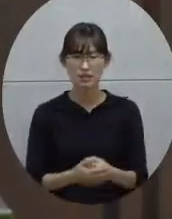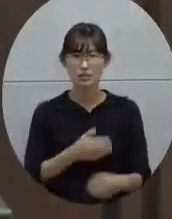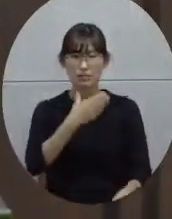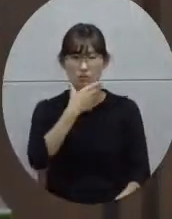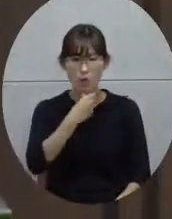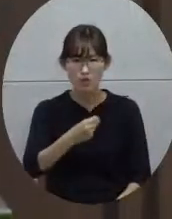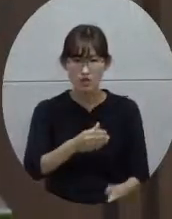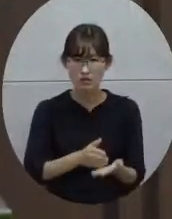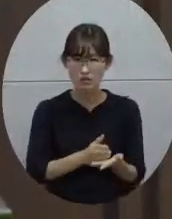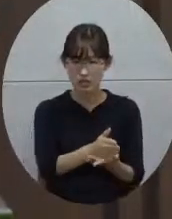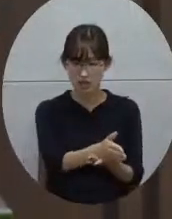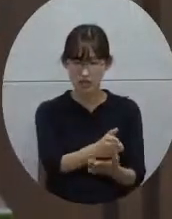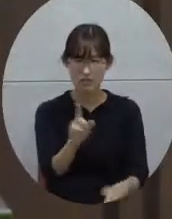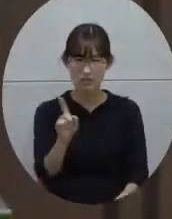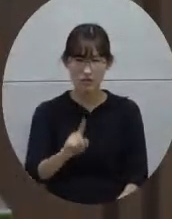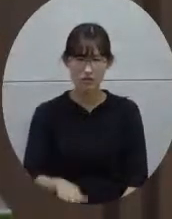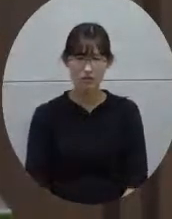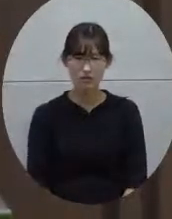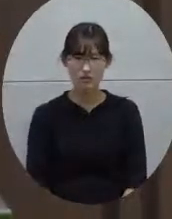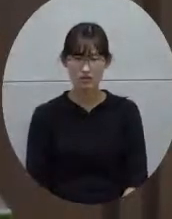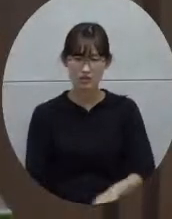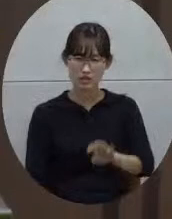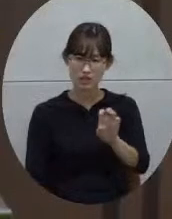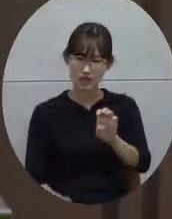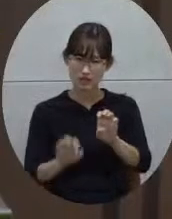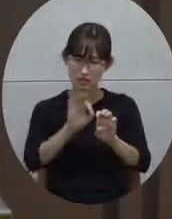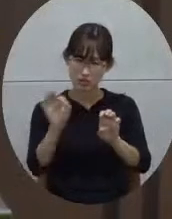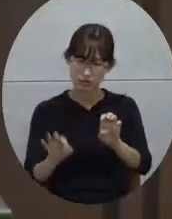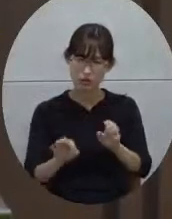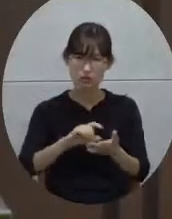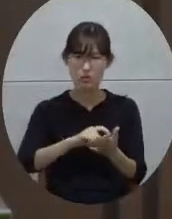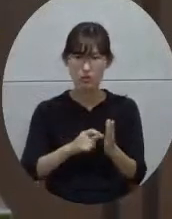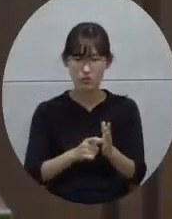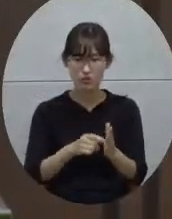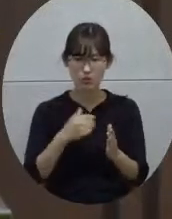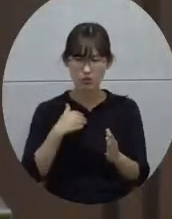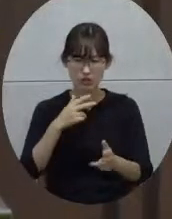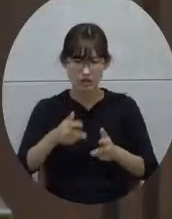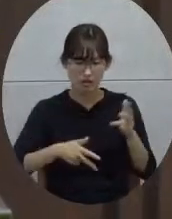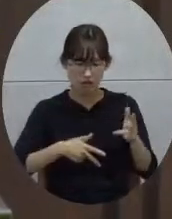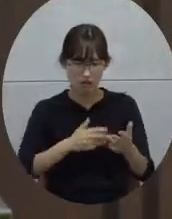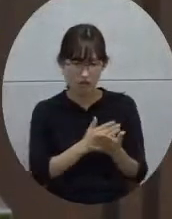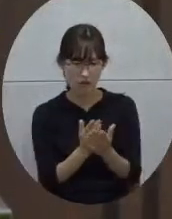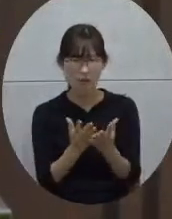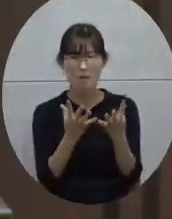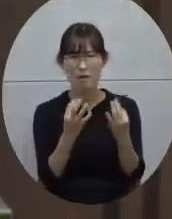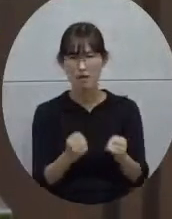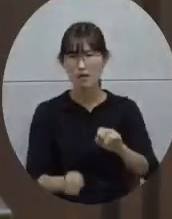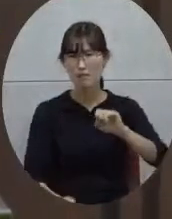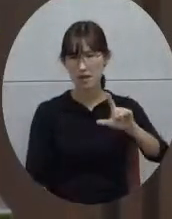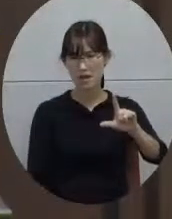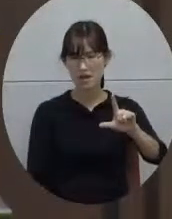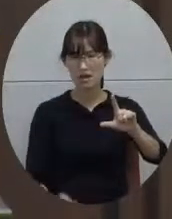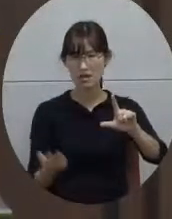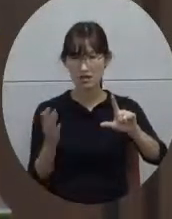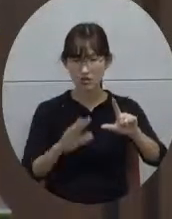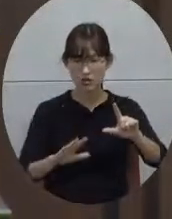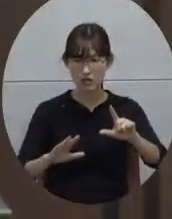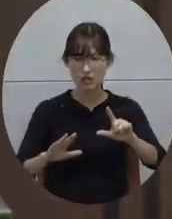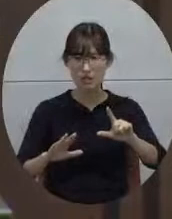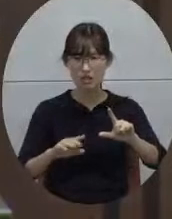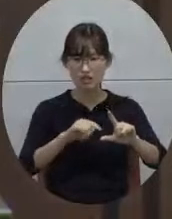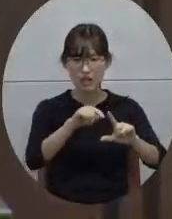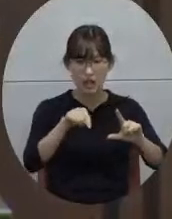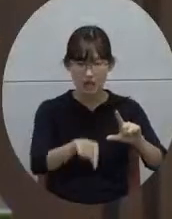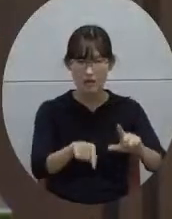분야에서는 우리 시 전체의 40%를 차지할 만큼 많지만 대부분이 국가 사업을 보조하는